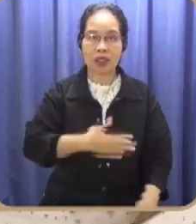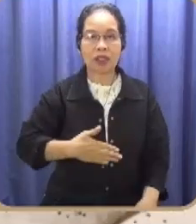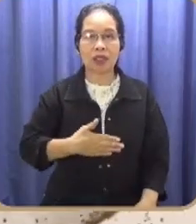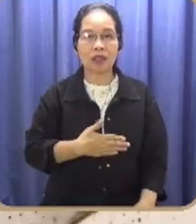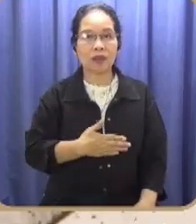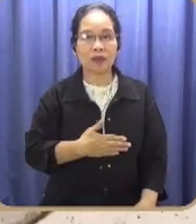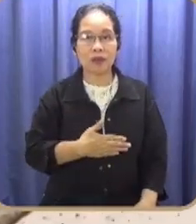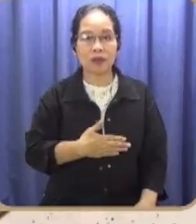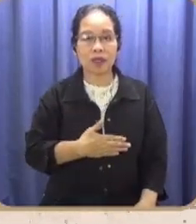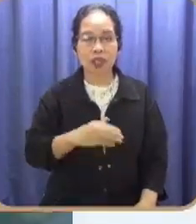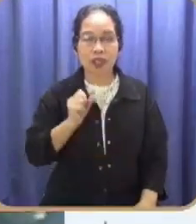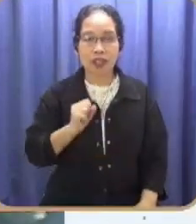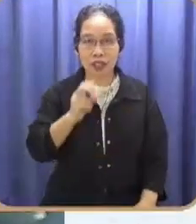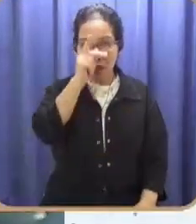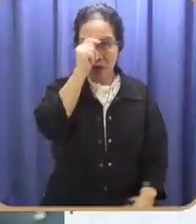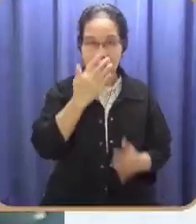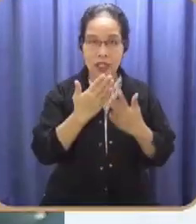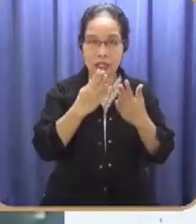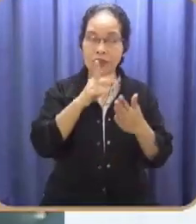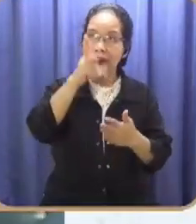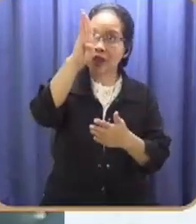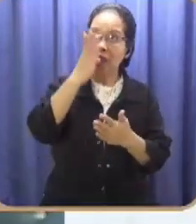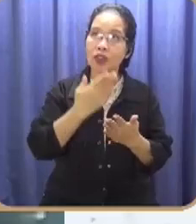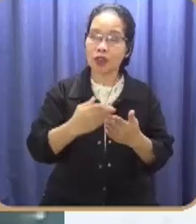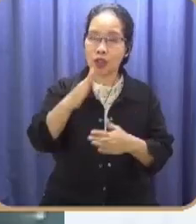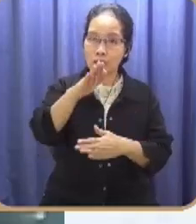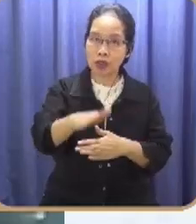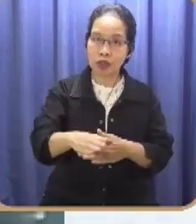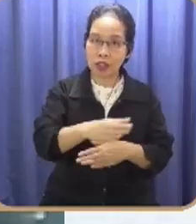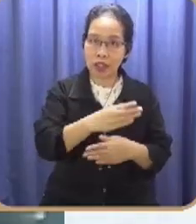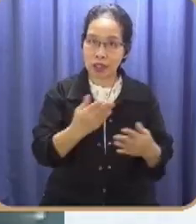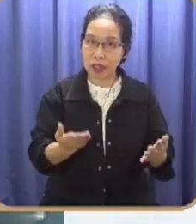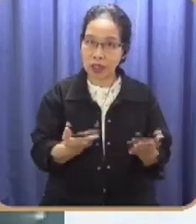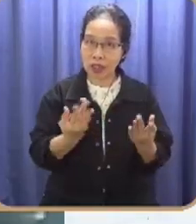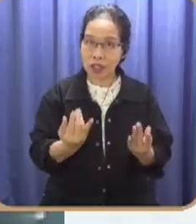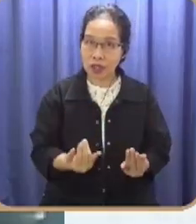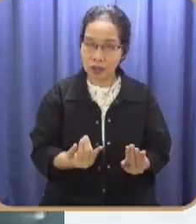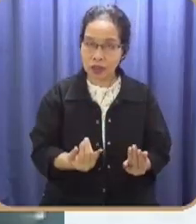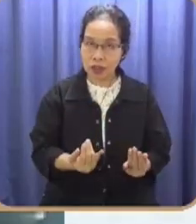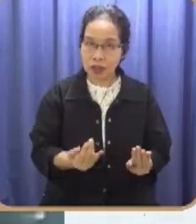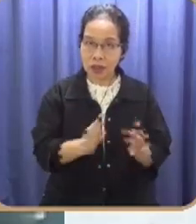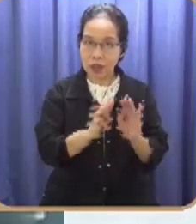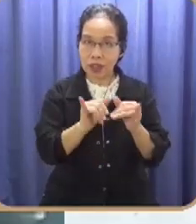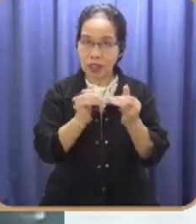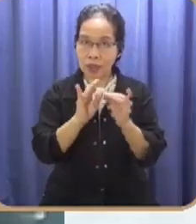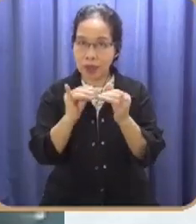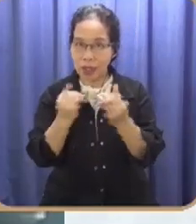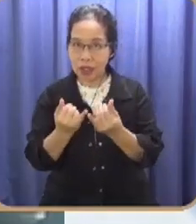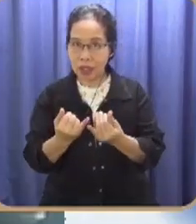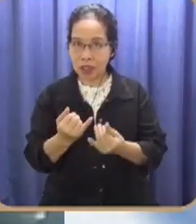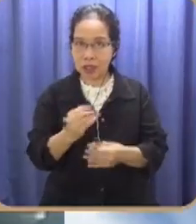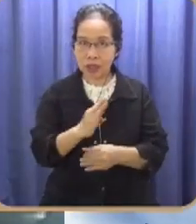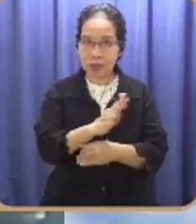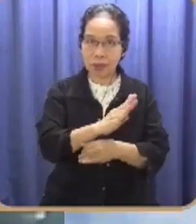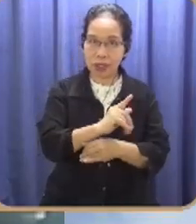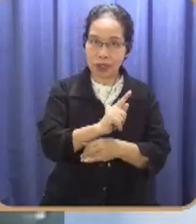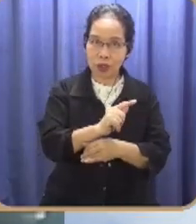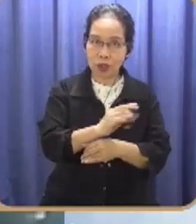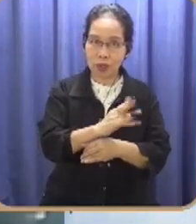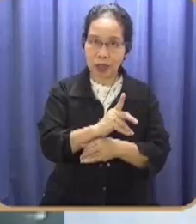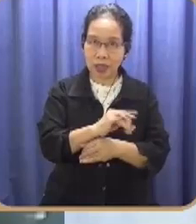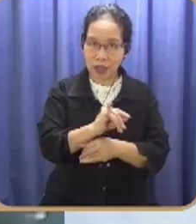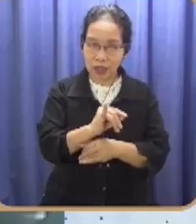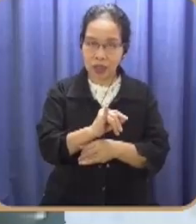Opo, Kuya, salamat po sa Diyos. Magandang hapon po. At narito nga po tayo sa Barangay Batubalani sa bayan ng